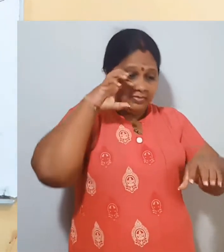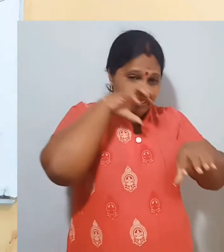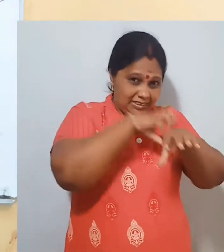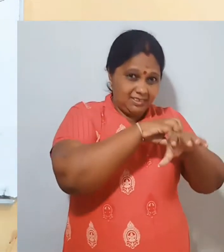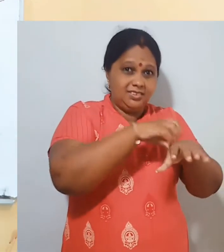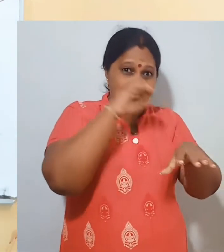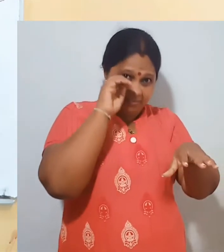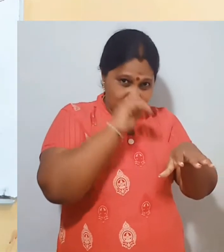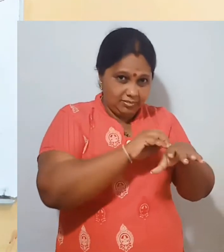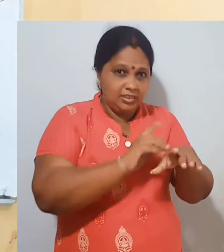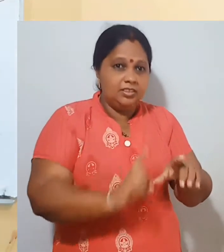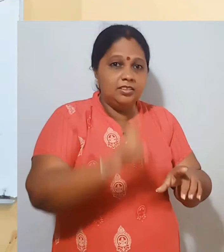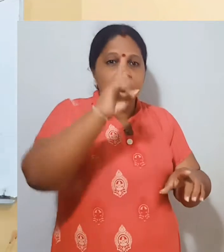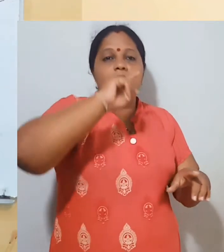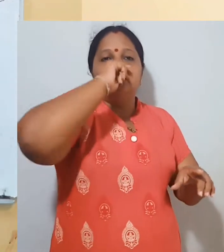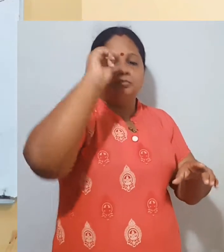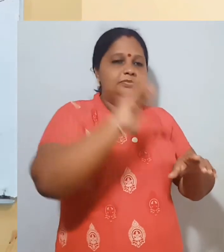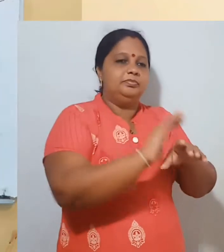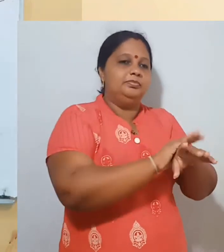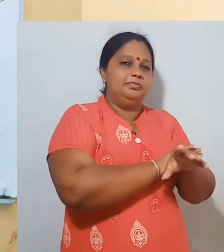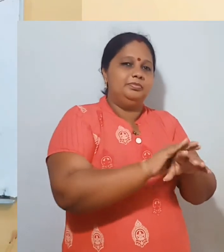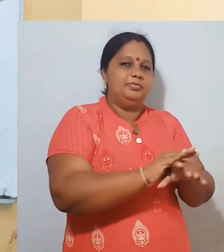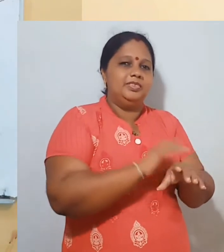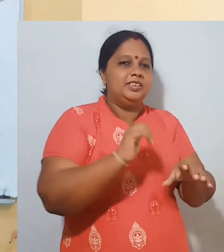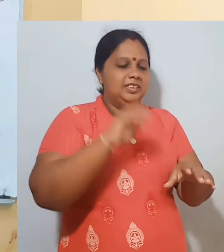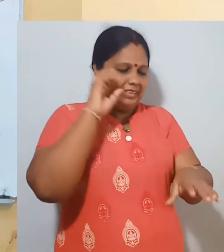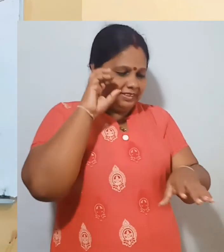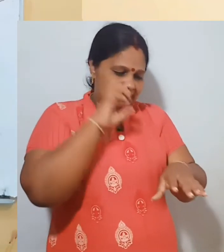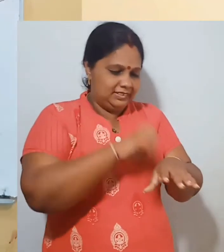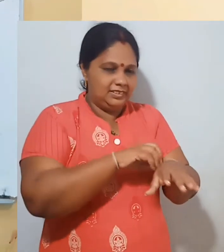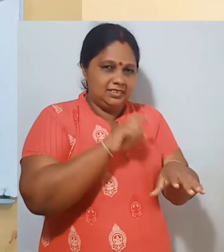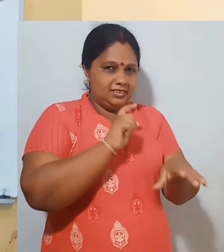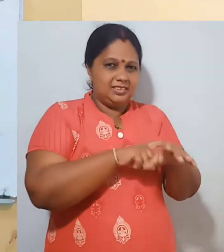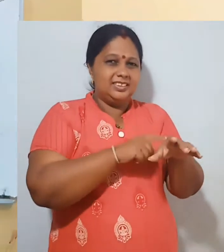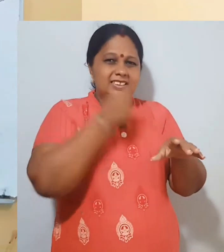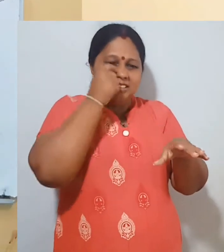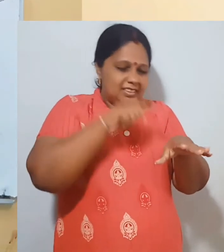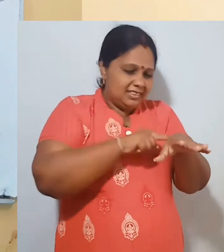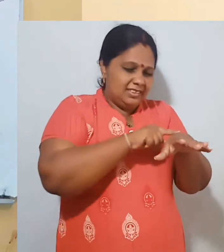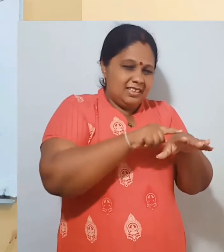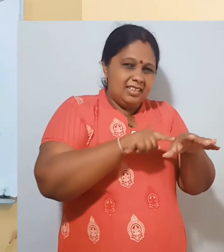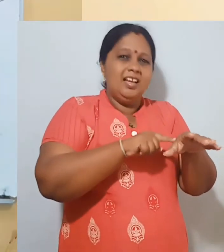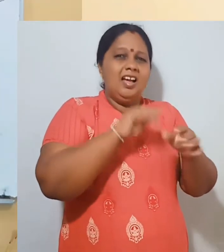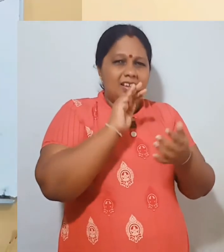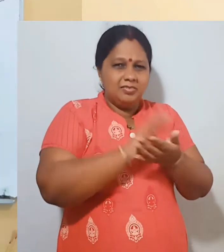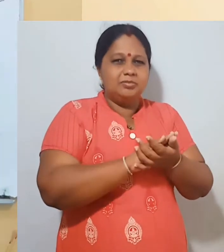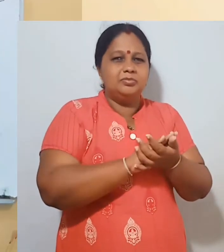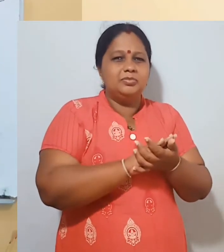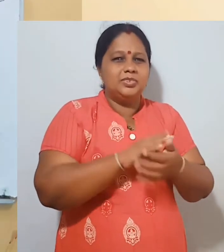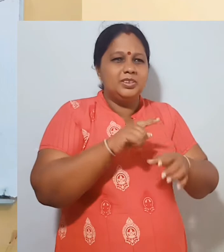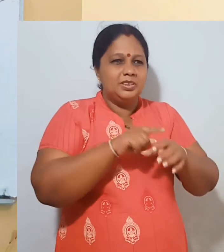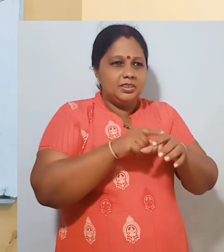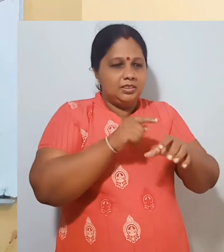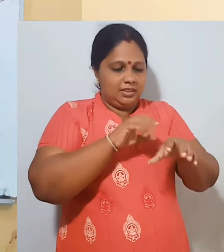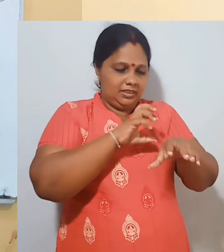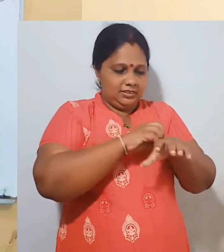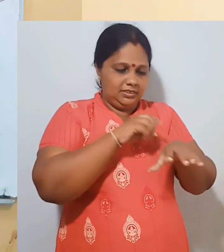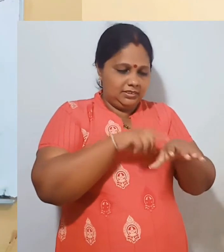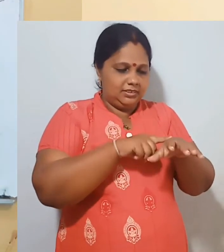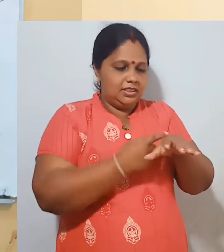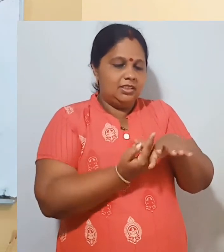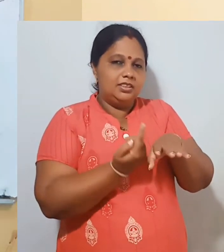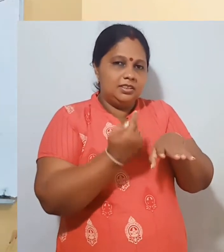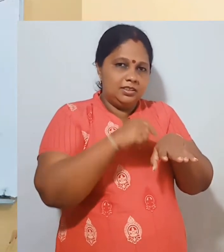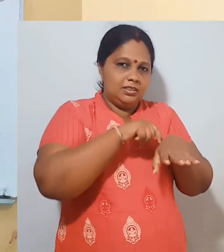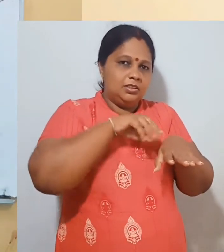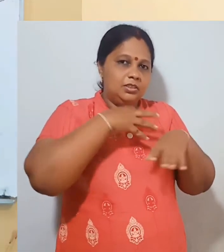போட்டு கழுவப்படும். ஏன்னா கடிக்கக்குள்ள அதுல விஷமதுகள் பக்கத்துல இருந்தாலும், ரைட், விஷமதுகள் இருந்தாலும் கடிச்ச இடத்துக்குள்ளால இன்னும் அது உள்ள கூறிக்கொண்டே